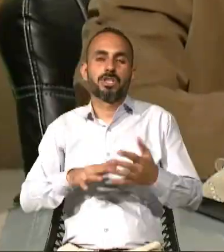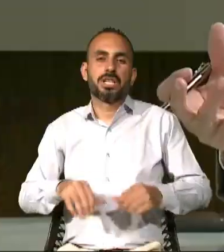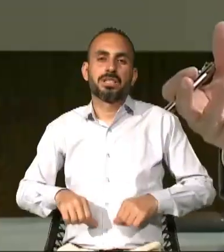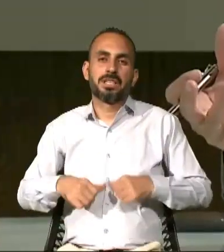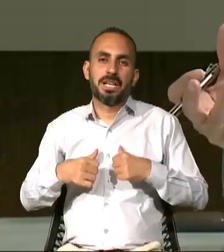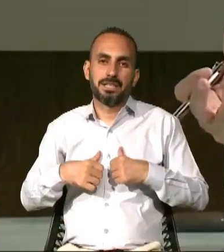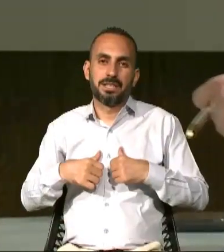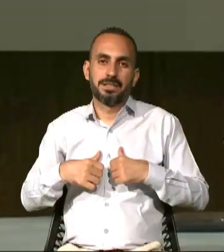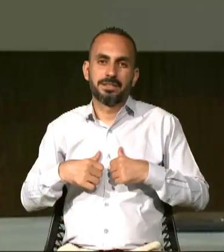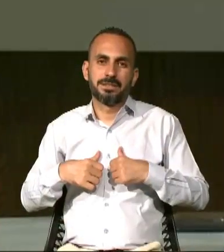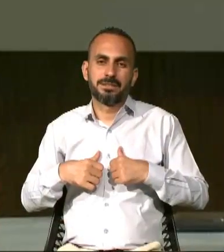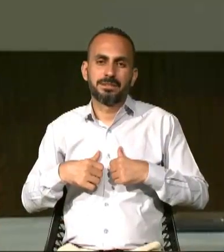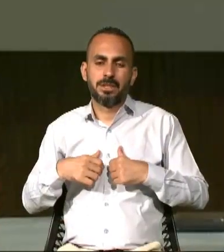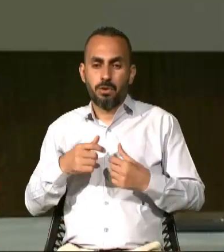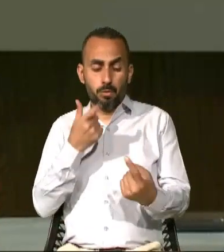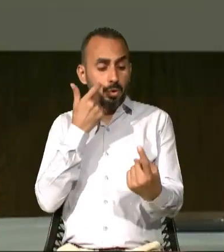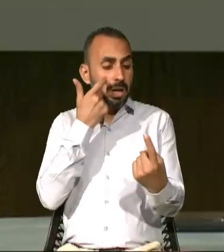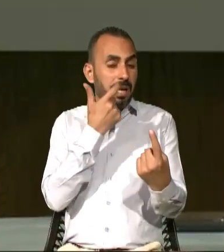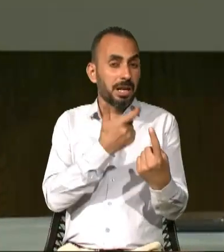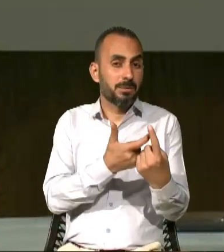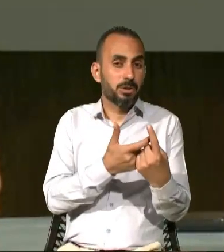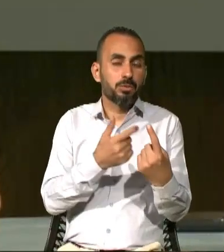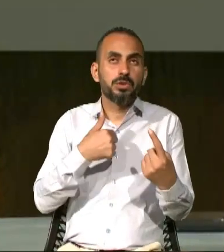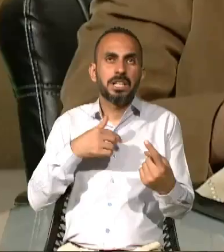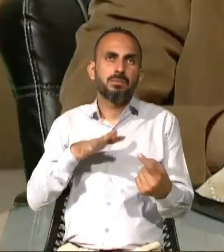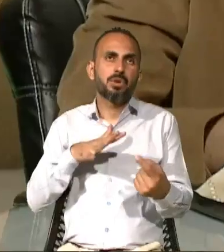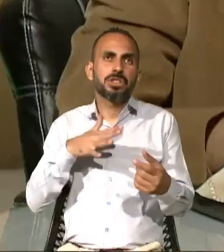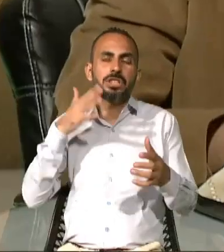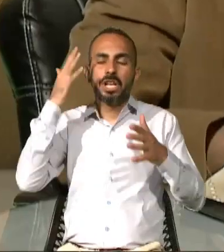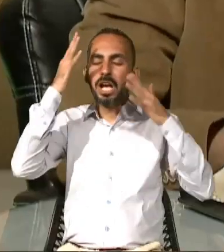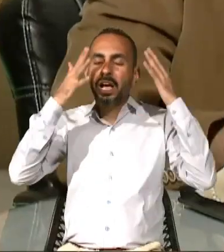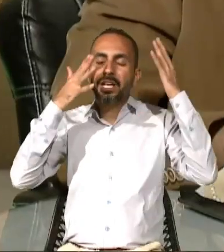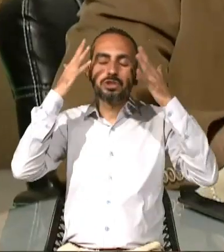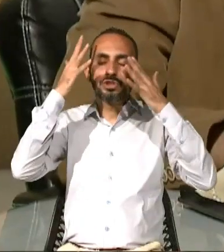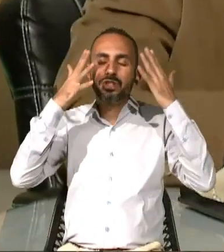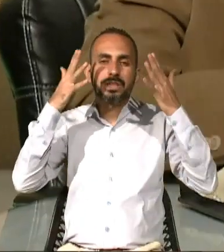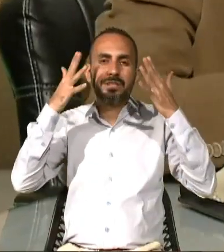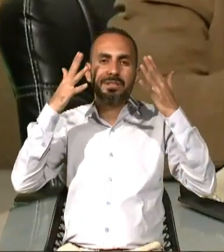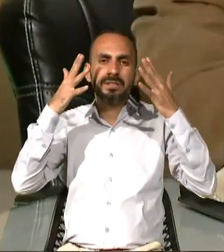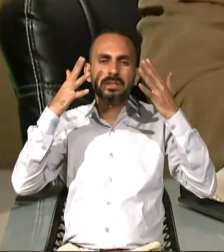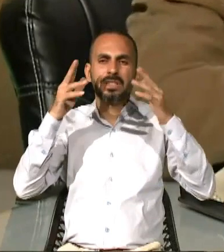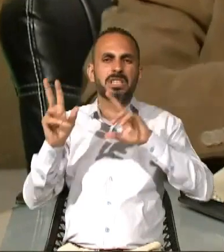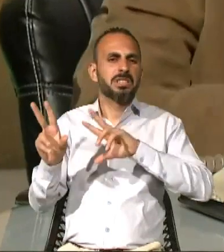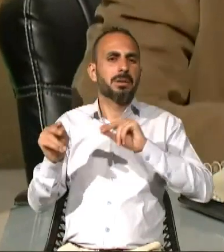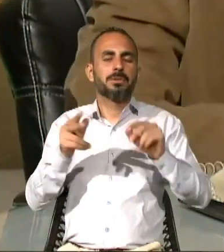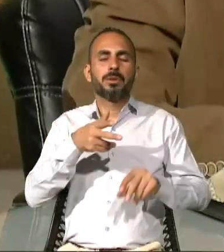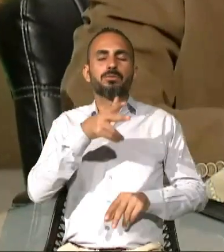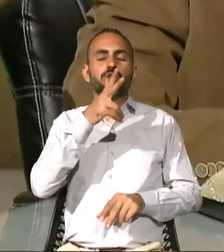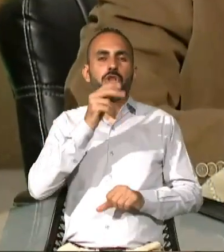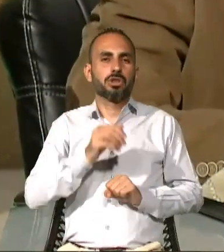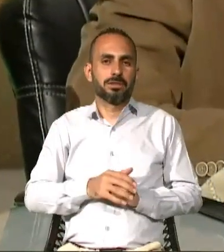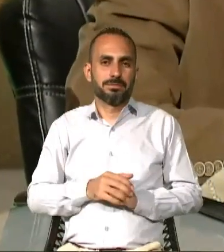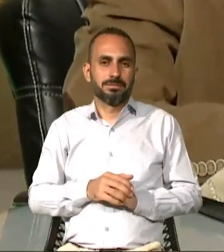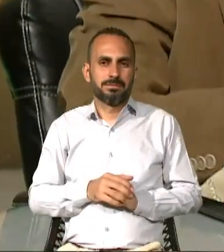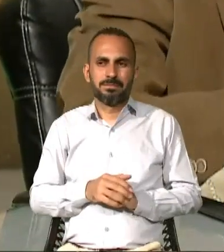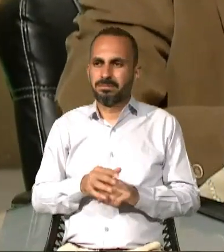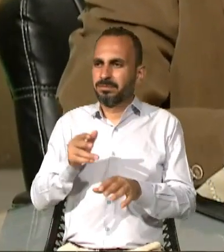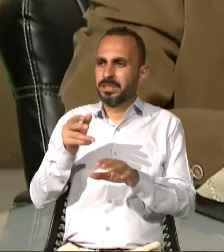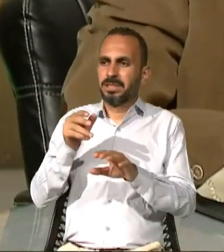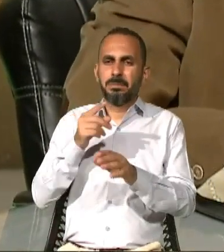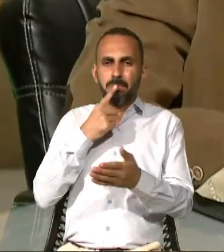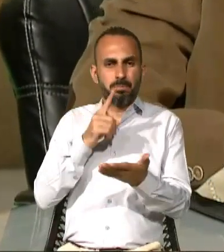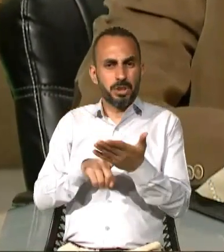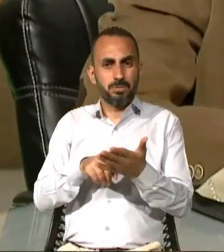لئلا ننشغل في الثلاثه دول، انشغل بالدرجه اللي فيها اسكر. الفكره بتاعت الخمر ايه؟ انه